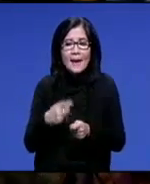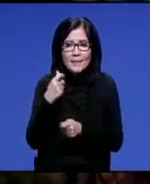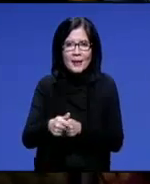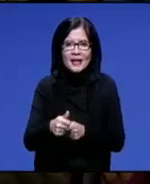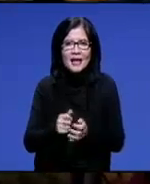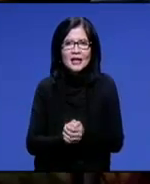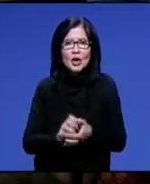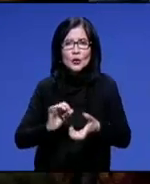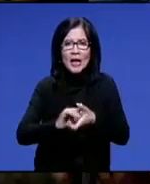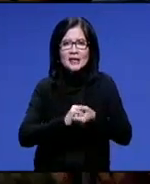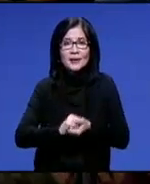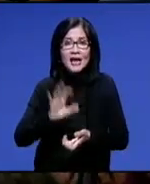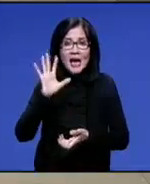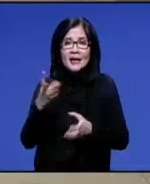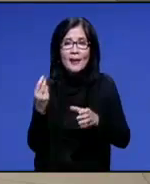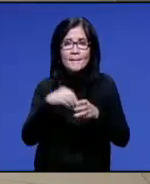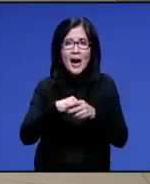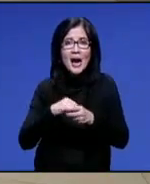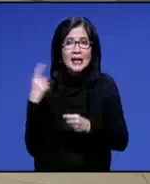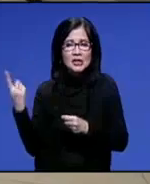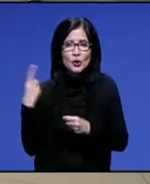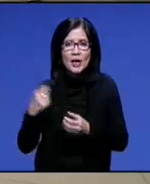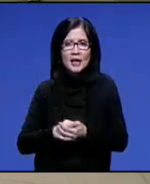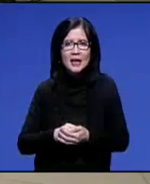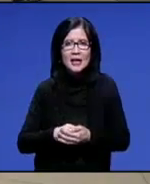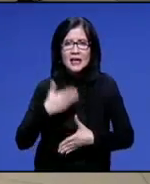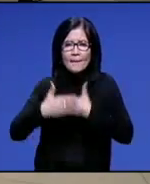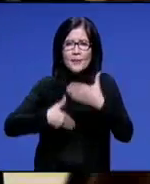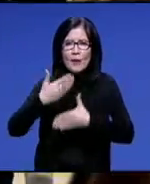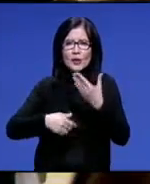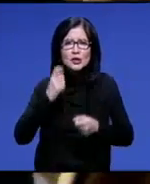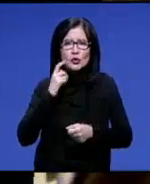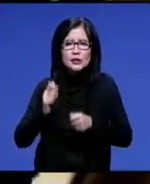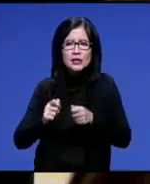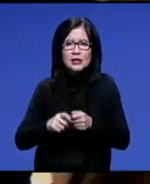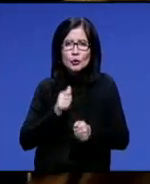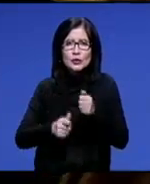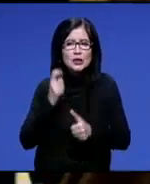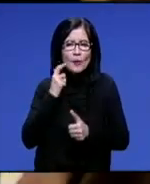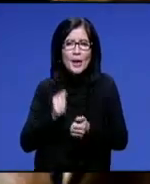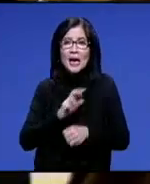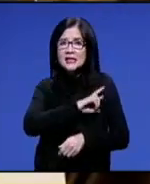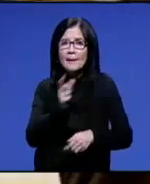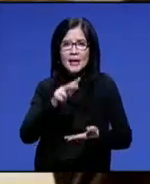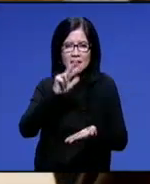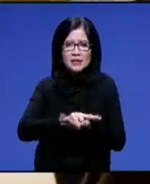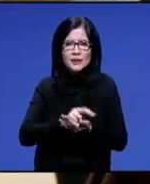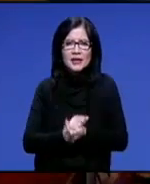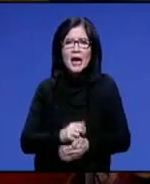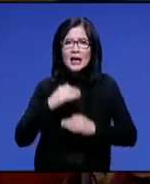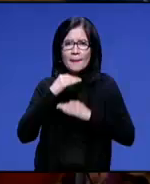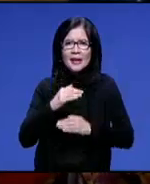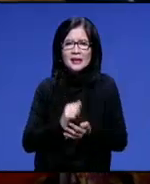telah bekerja sama dengan 5 bank nasional. Selama proses uji coba publik hingga diresmikan, PT MRT Jakarta membatasi